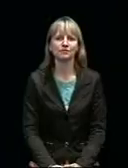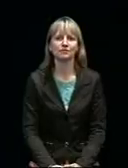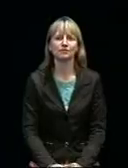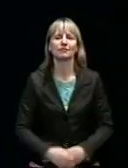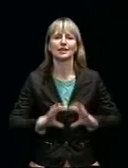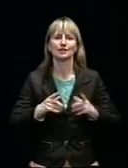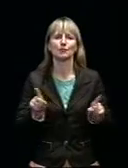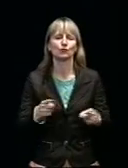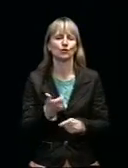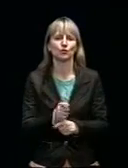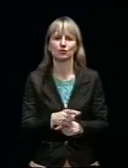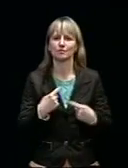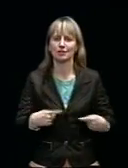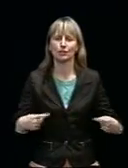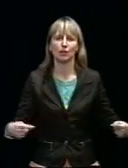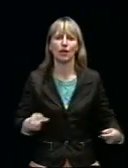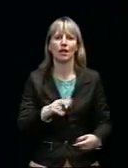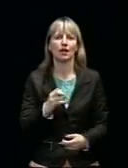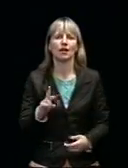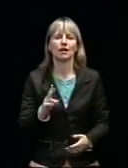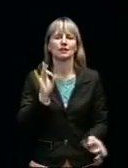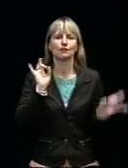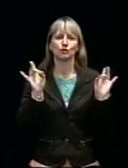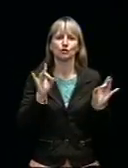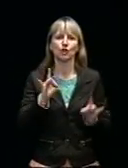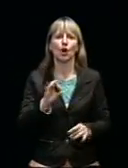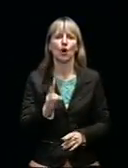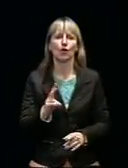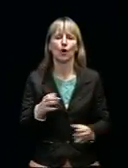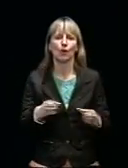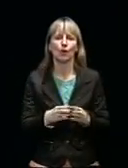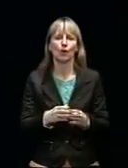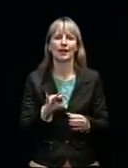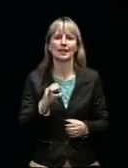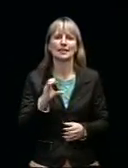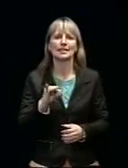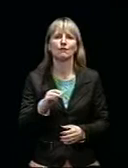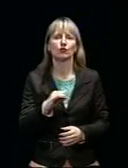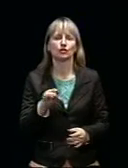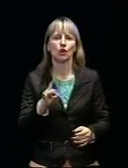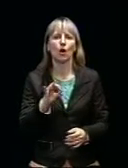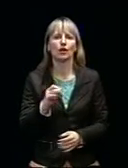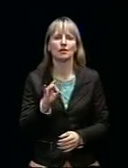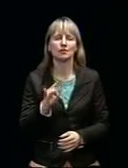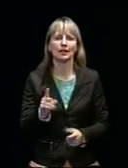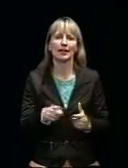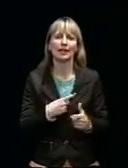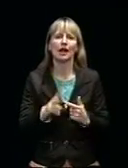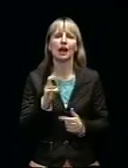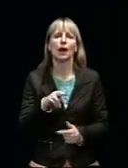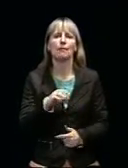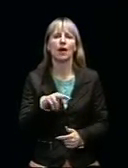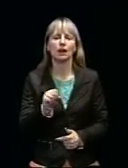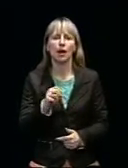Світ музики дуже різноманітний, але як звучить рок-група, симфонічний оркестр чи, наприклад, капела бандуристів, нам з вами